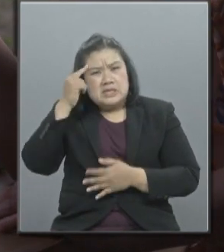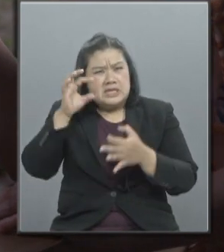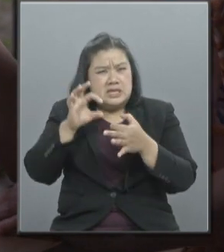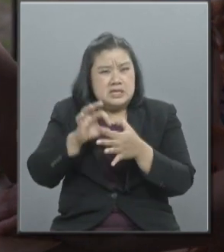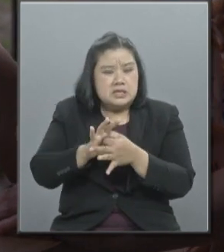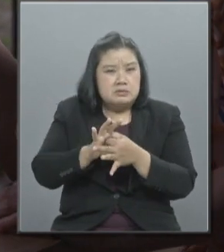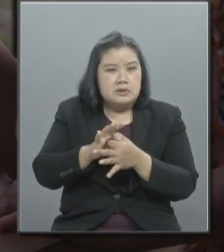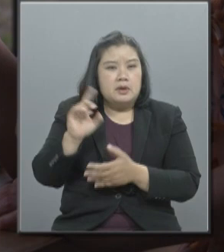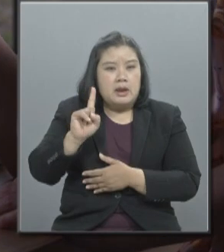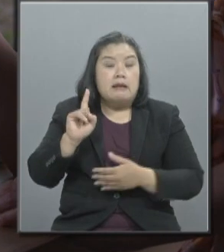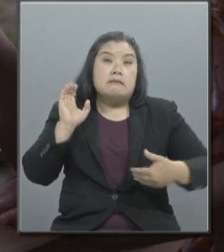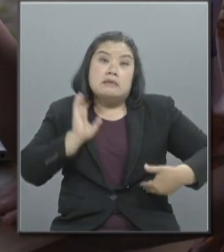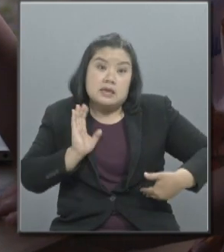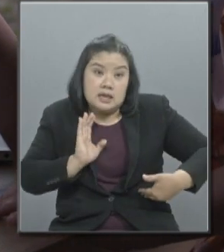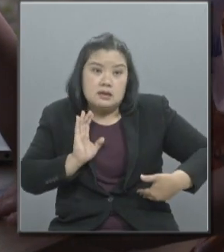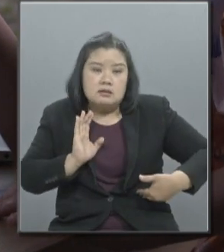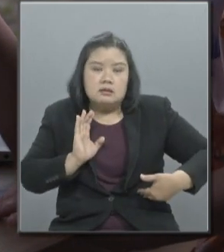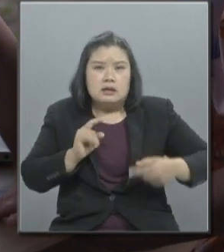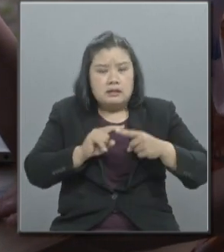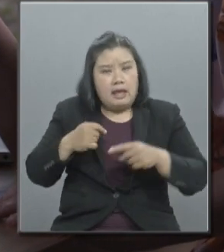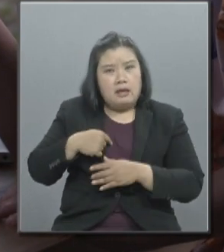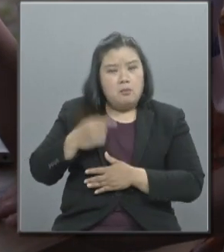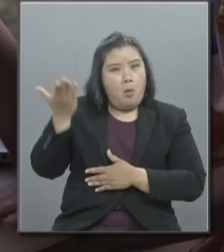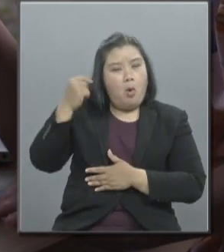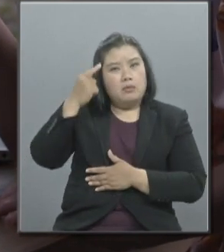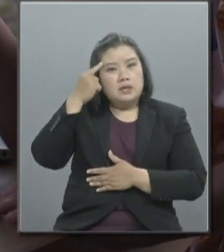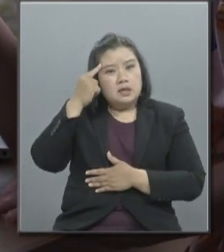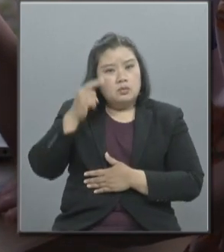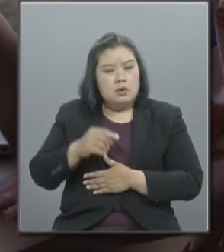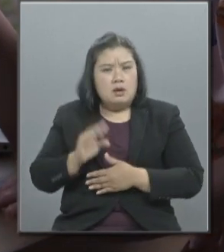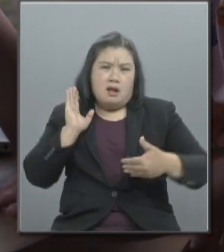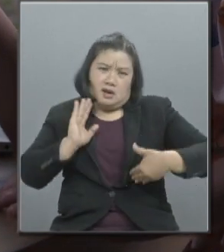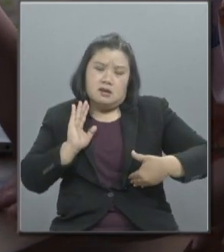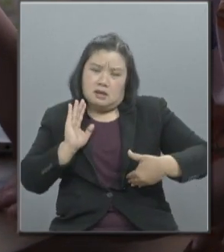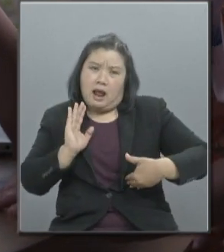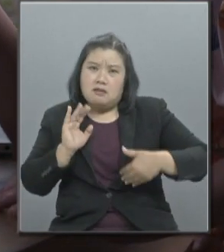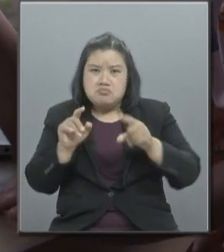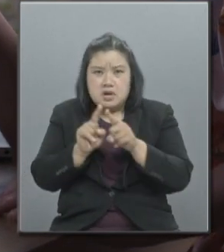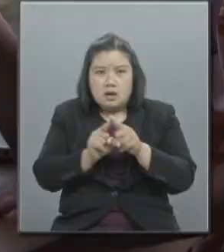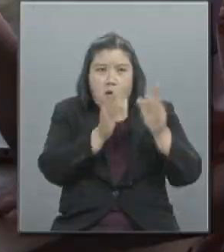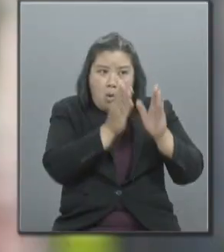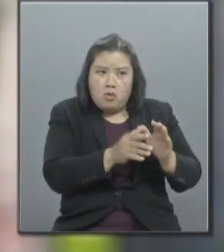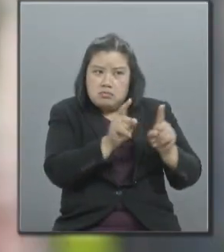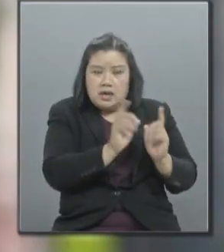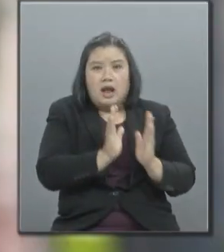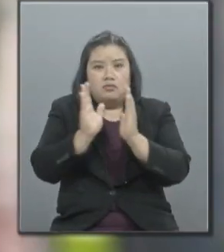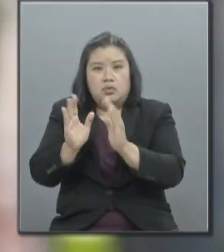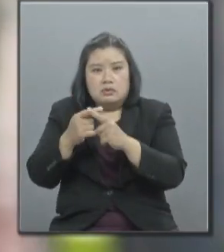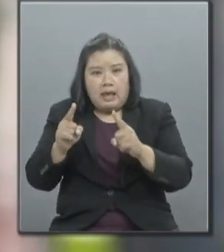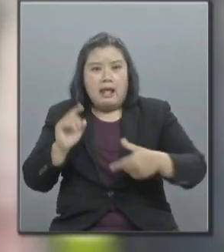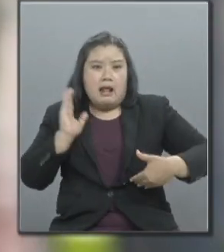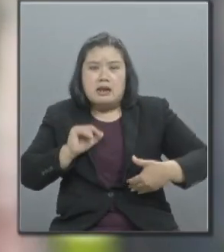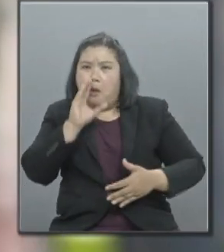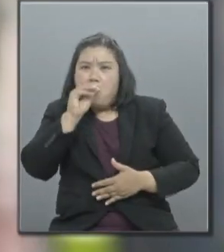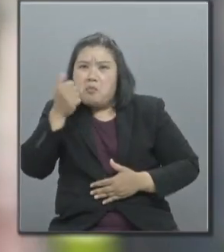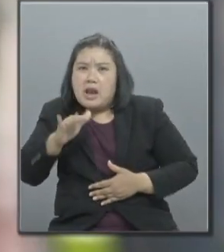ะเป็นลิงที่เข้าใจว่าจริงๆแล้วเนี่ยเขาก็น่ารักในแบบคนถึงแต่ว่าเขาพูดไม่ได้เพราะเขามีกิริยาบ